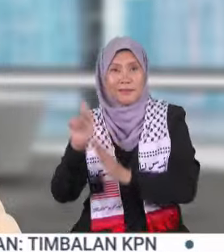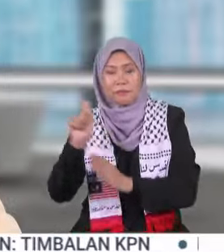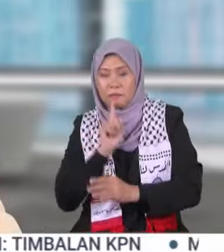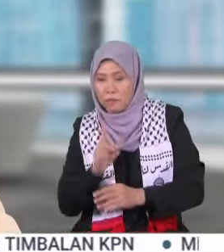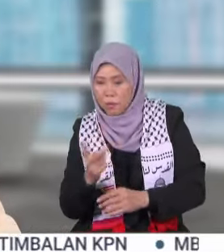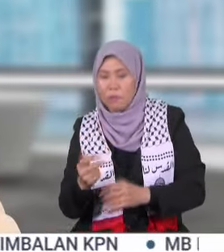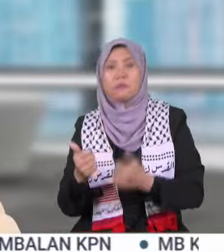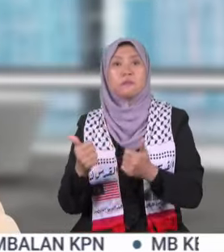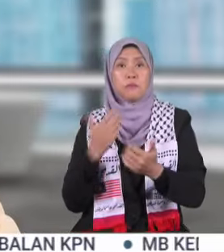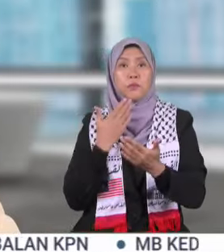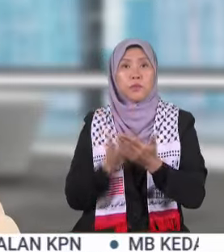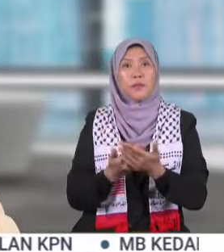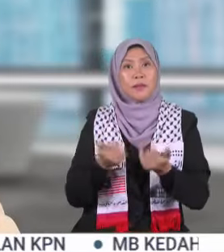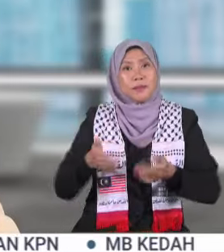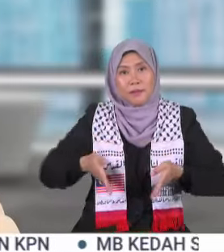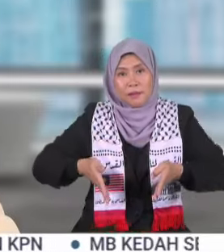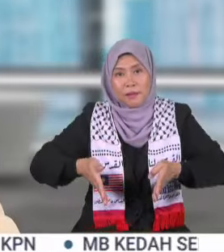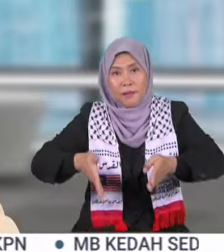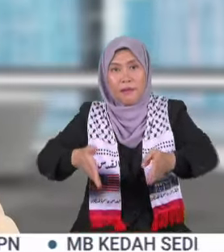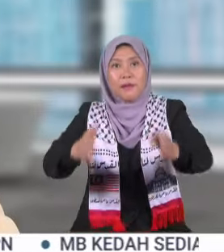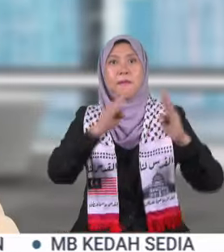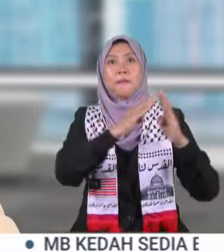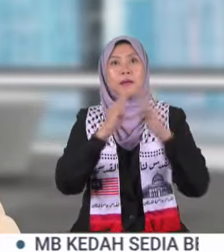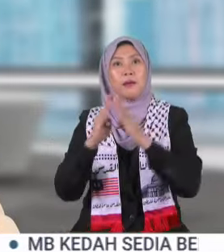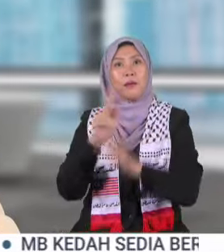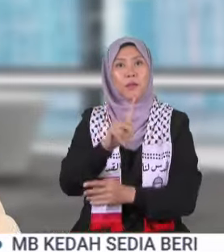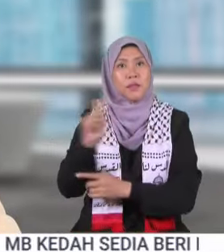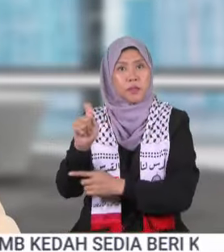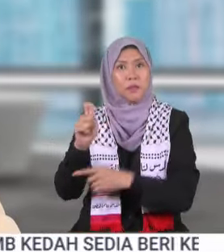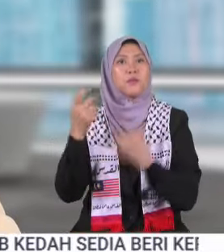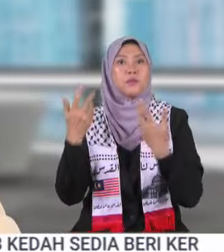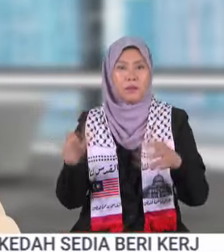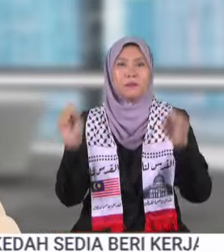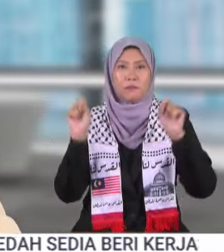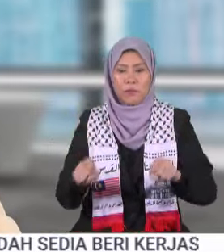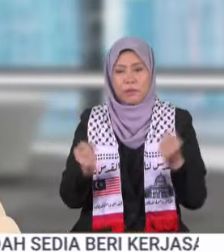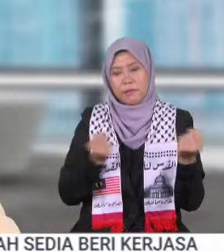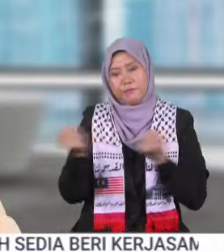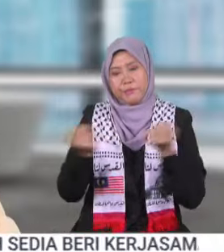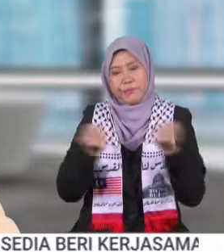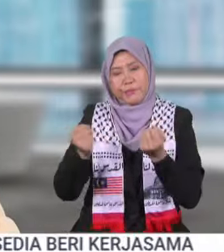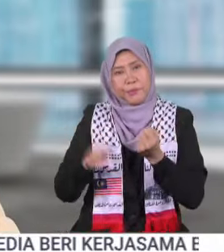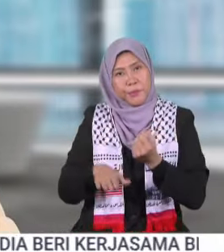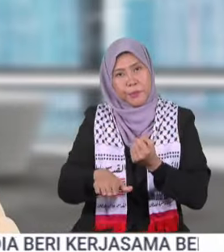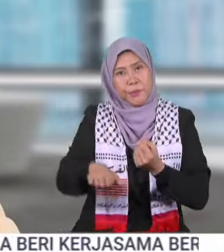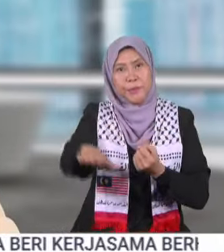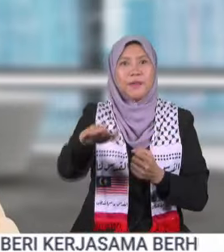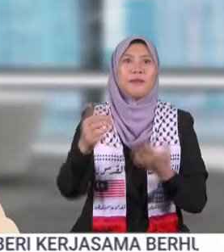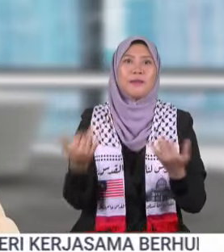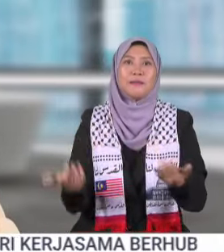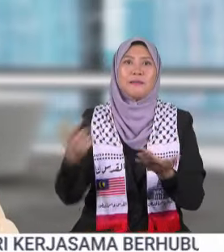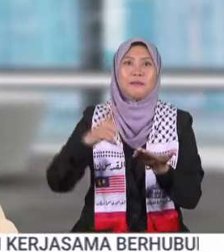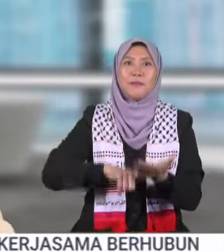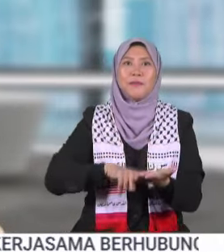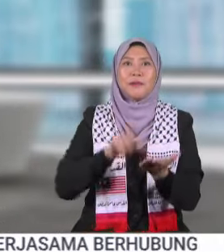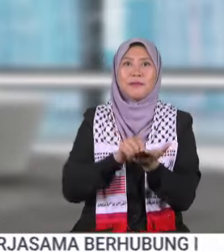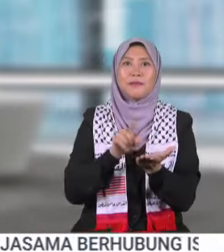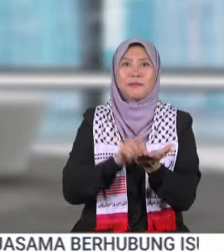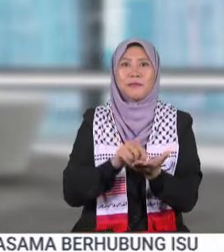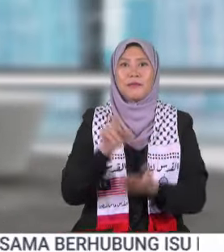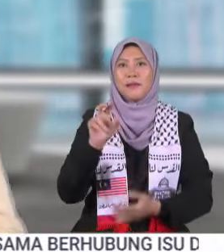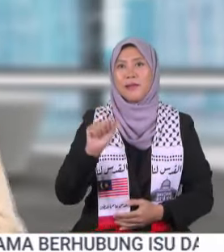positif dengan beberapa jalan menuju ke Bandar kota tinggi sudah boleh dilalui kenderaan laporan lanjut bersama wartawan Nor